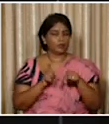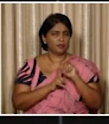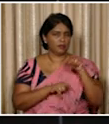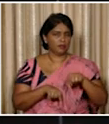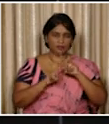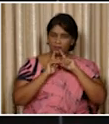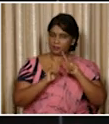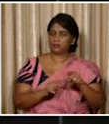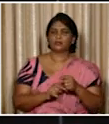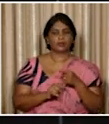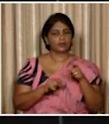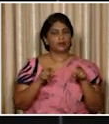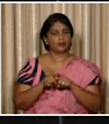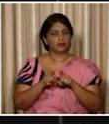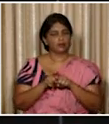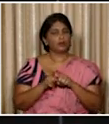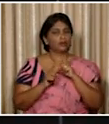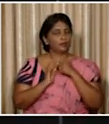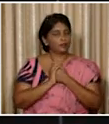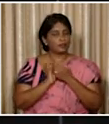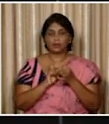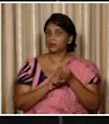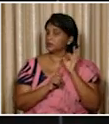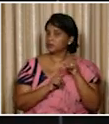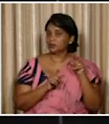அமைச்சர் உட்பட அனைவரையும் நான் கேட்டுக்கொள்கின்றேன். இன்னொரு